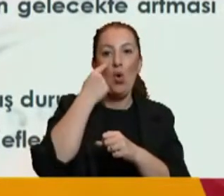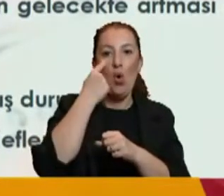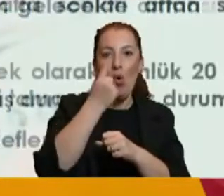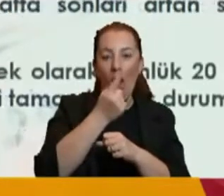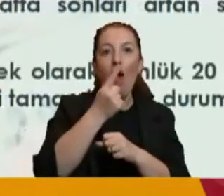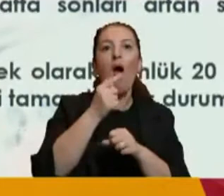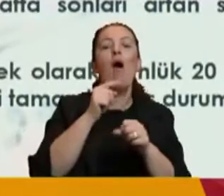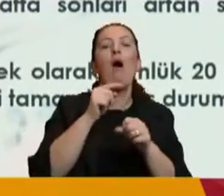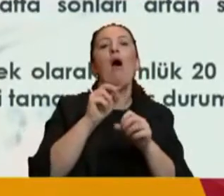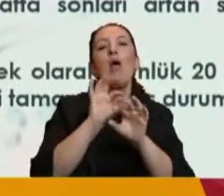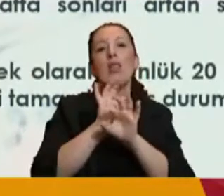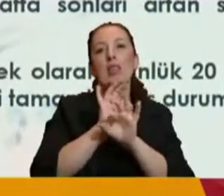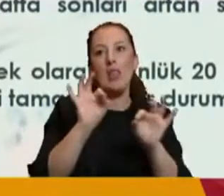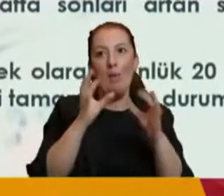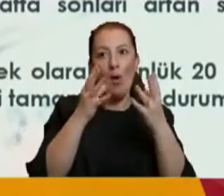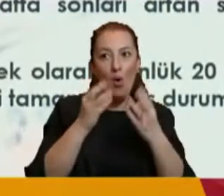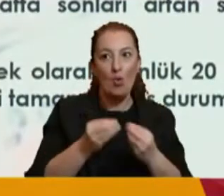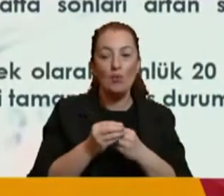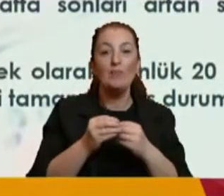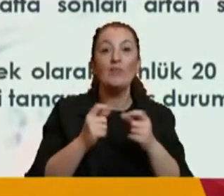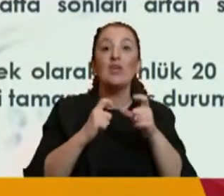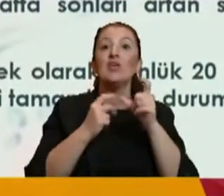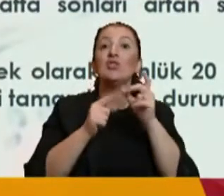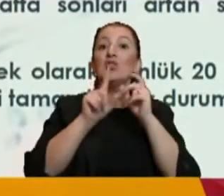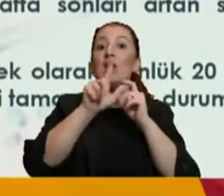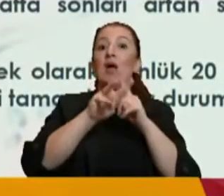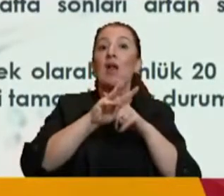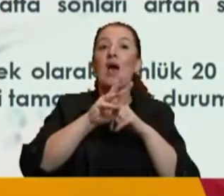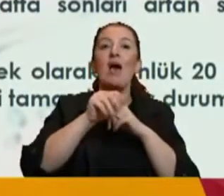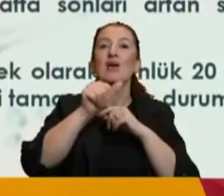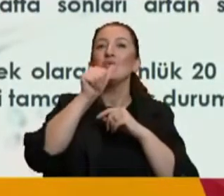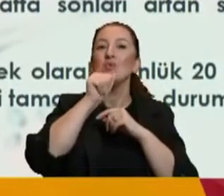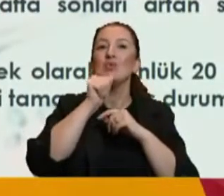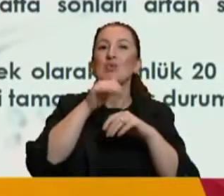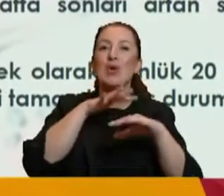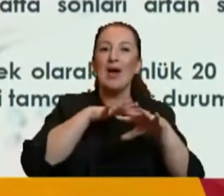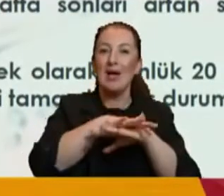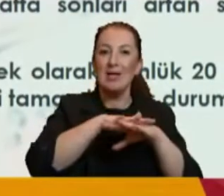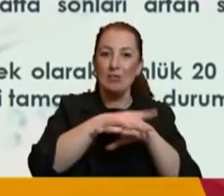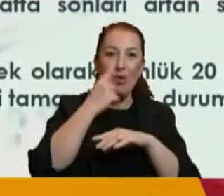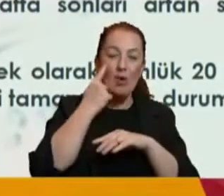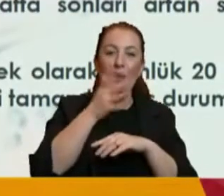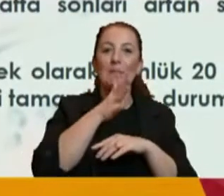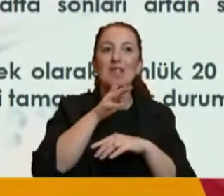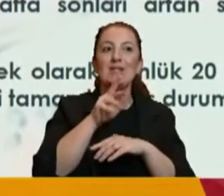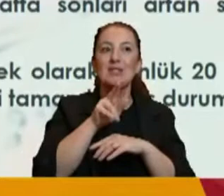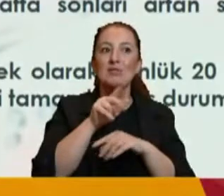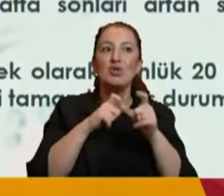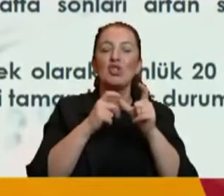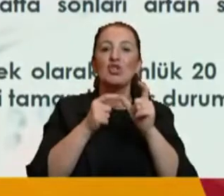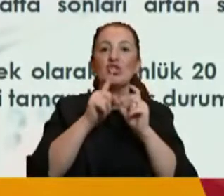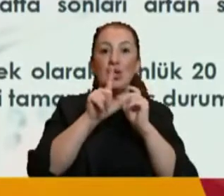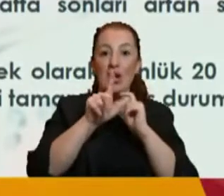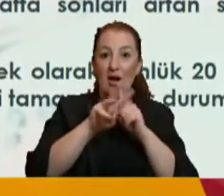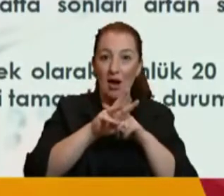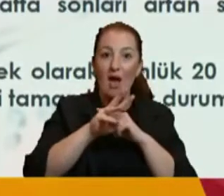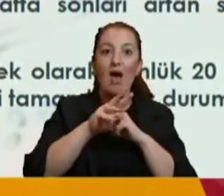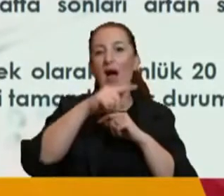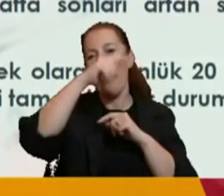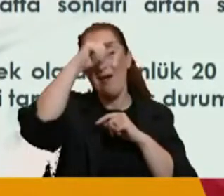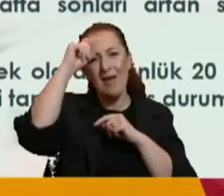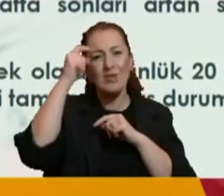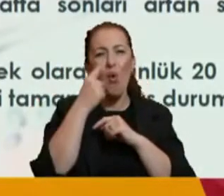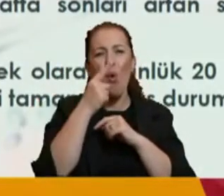tamamlandı şimdi içme suyu arıtma tesisi bildiğiniz gibi Şile'de yaz aylarında aşırı bir